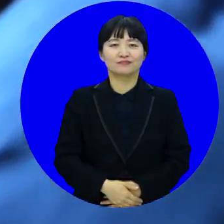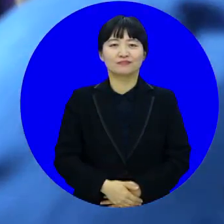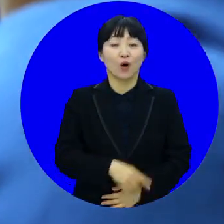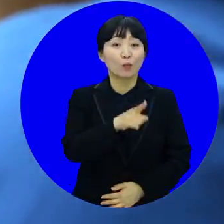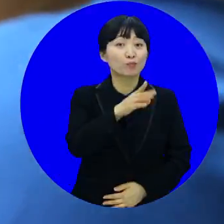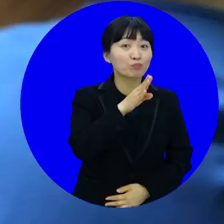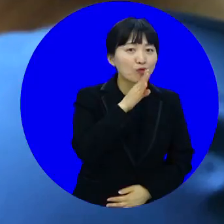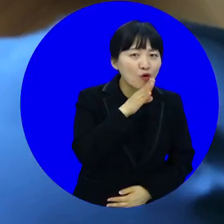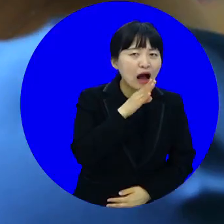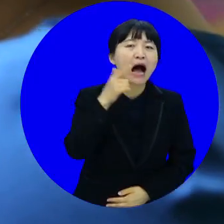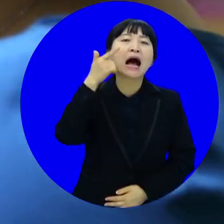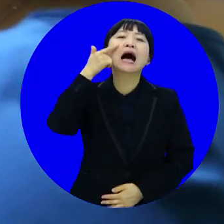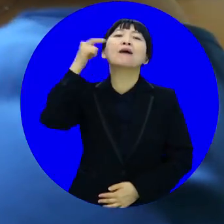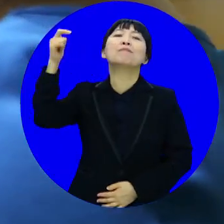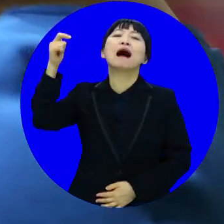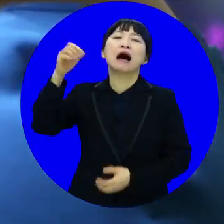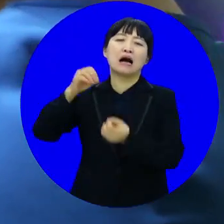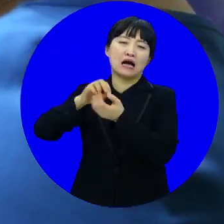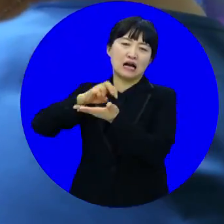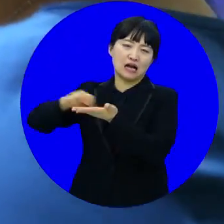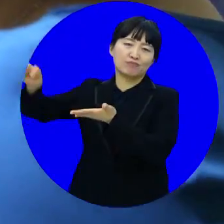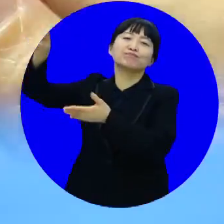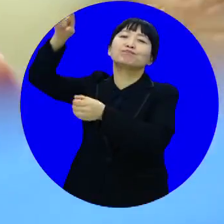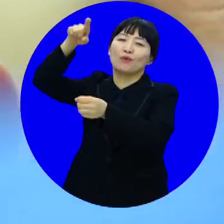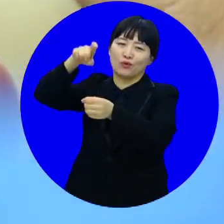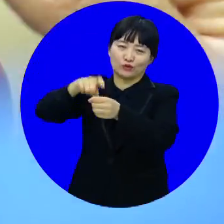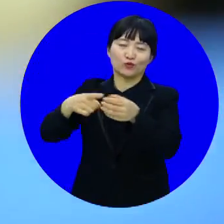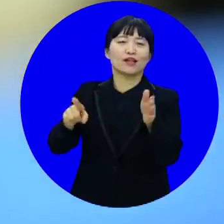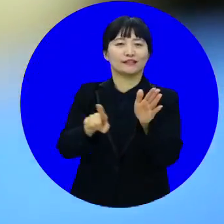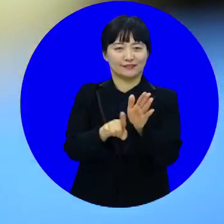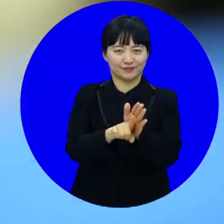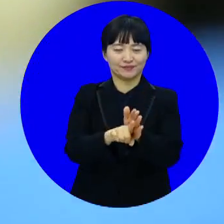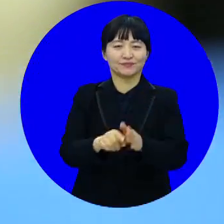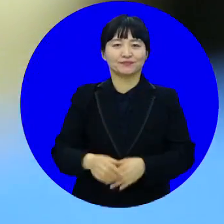바로 예린 아빠에게 보내주기 위해서인데요.